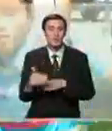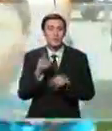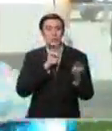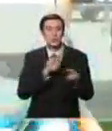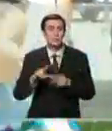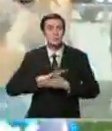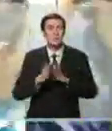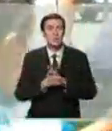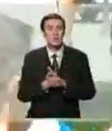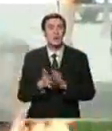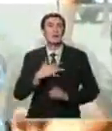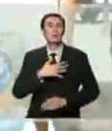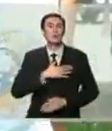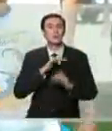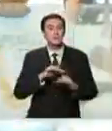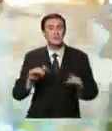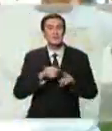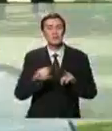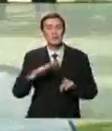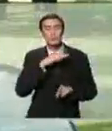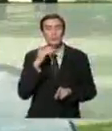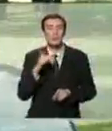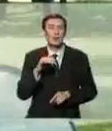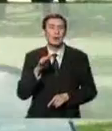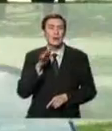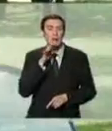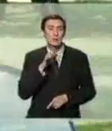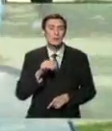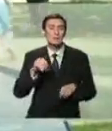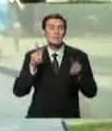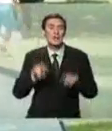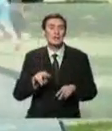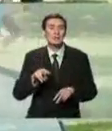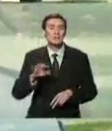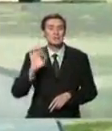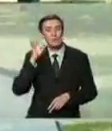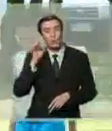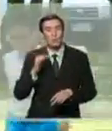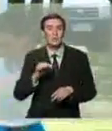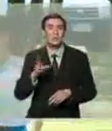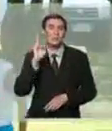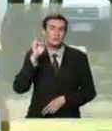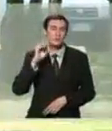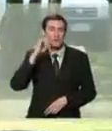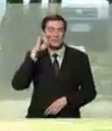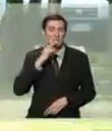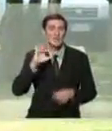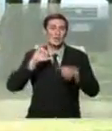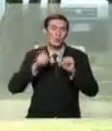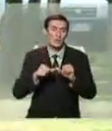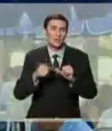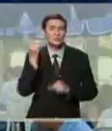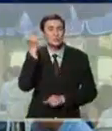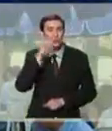контролируют состояние приемных детей в течение многих лет соцработники и психологи. С казахстанской стороны посольство регулярно наводит